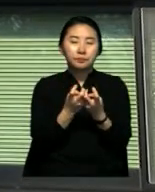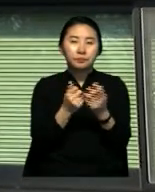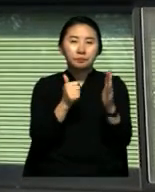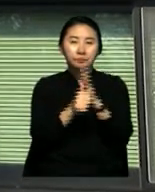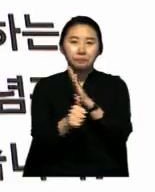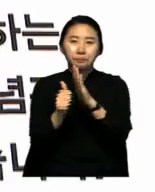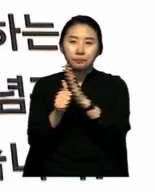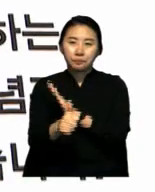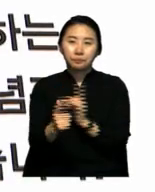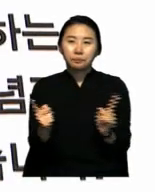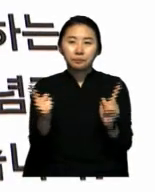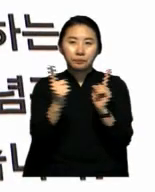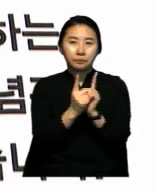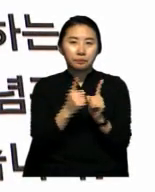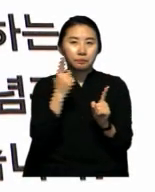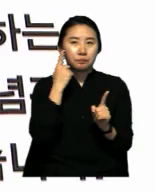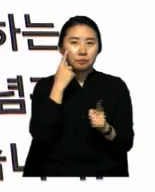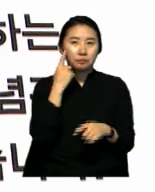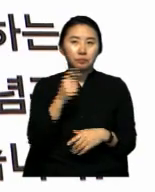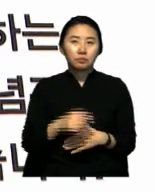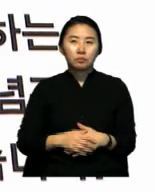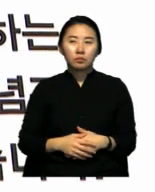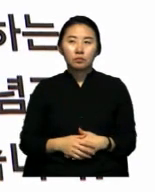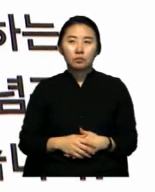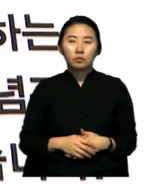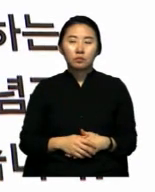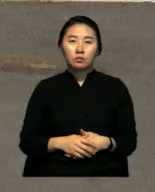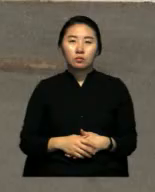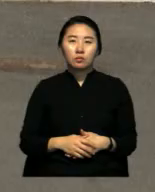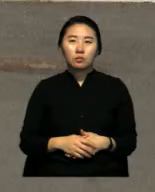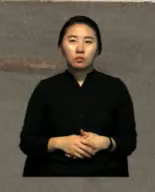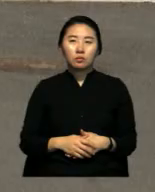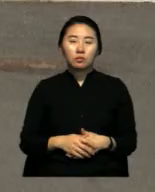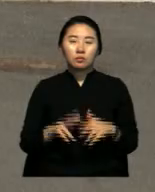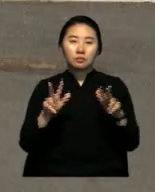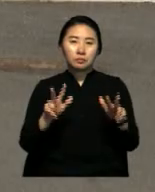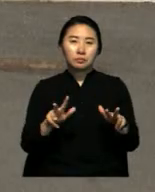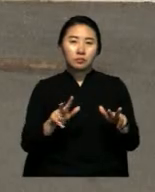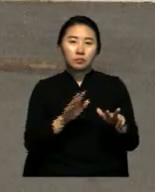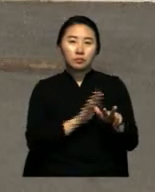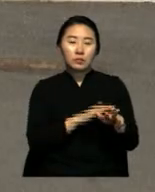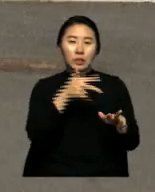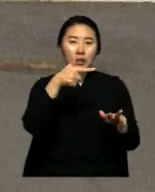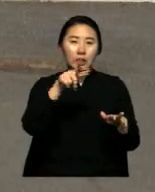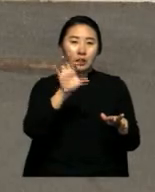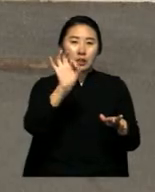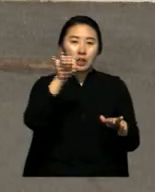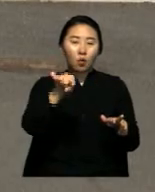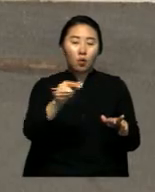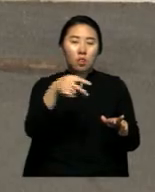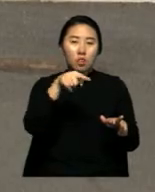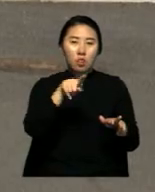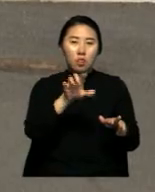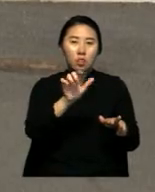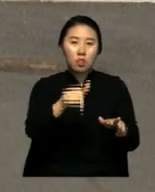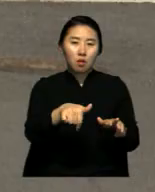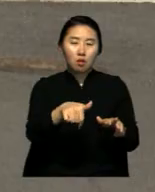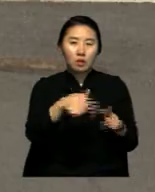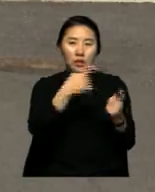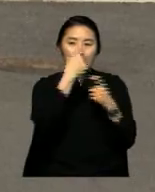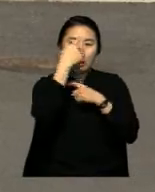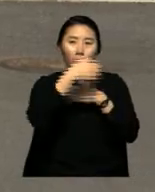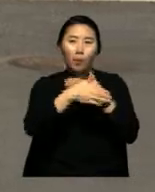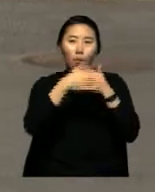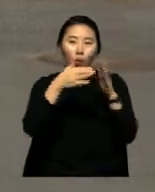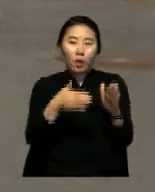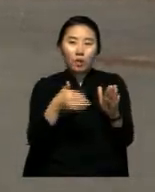직접 들어보는 것이 사태 해결에 도움이 될것 같아서 자리를 마련해 봤습니다. 지금 제 옆에 장원석 몽양 기념관 학예사 나와